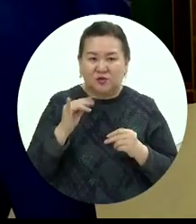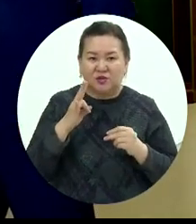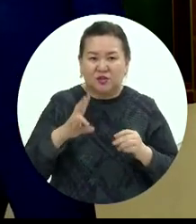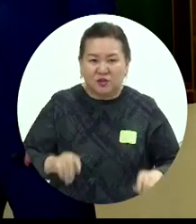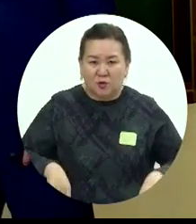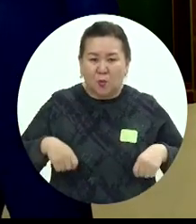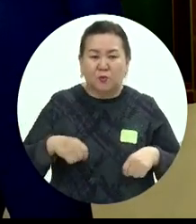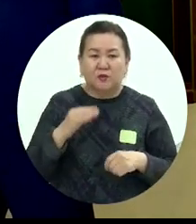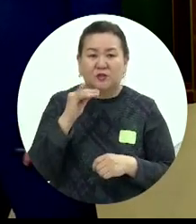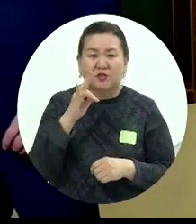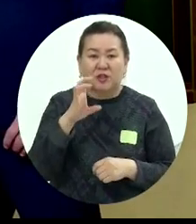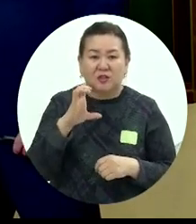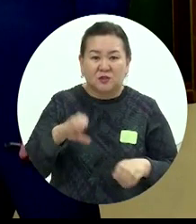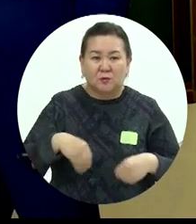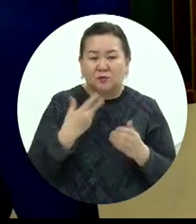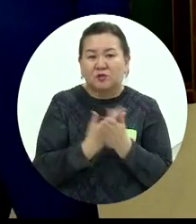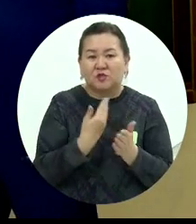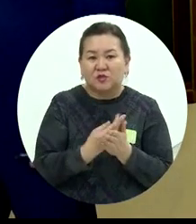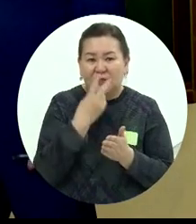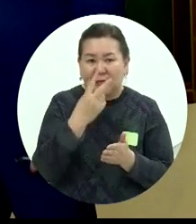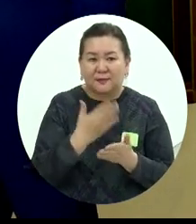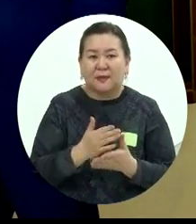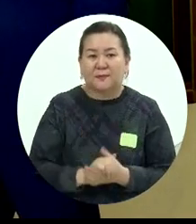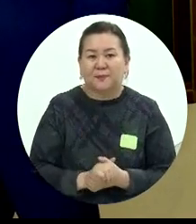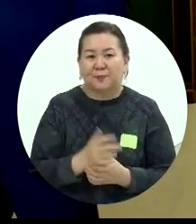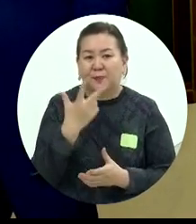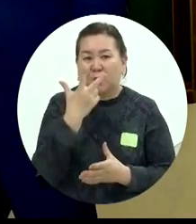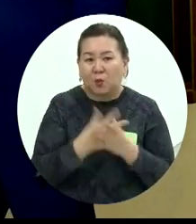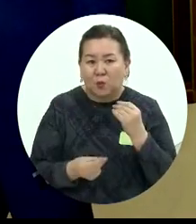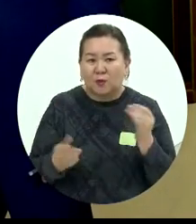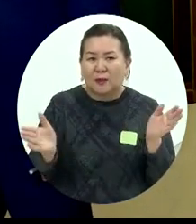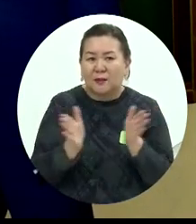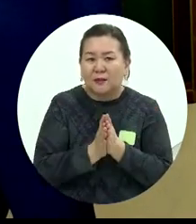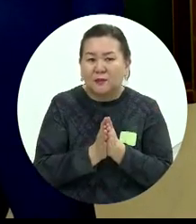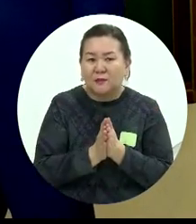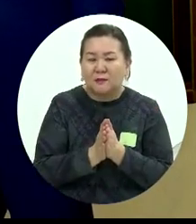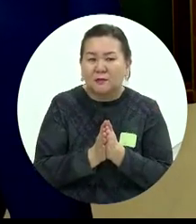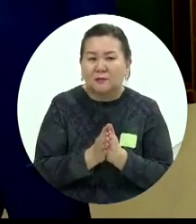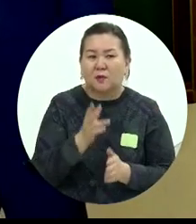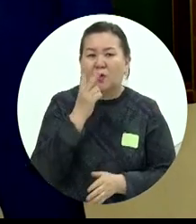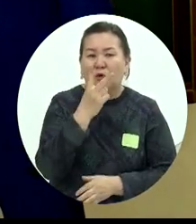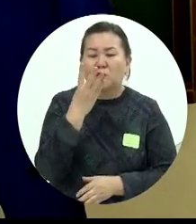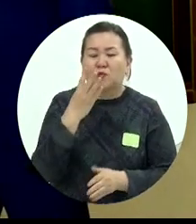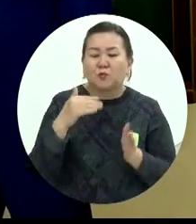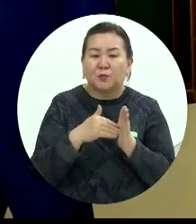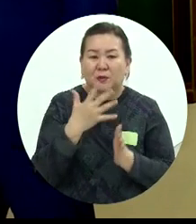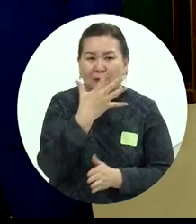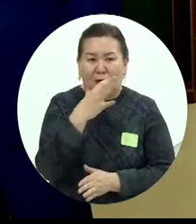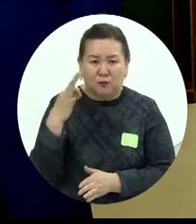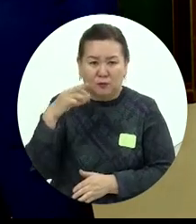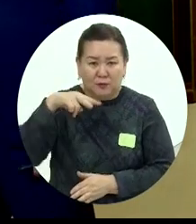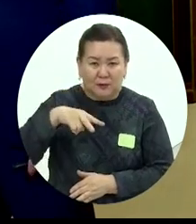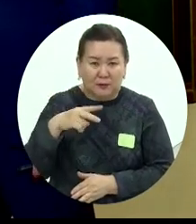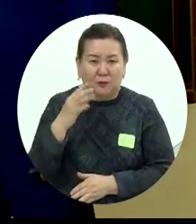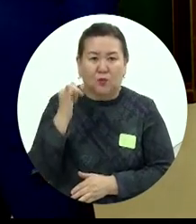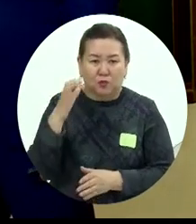өмд 3-ыг бол жишээ олгож авсан байна. За энэ 3 маань нийлээд дунджаар 24500 литр усаар